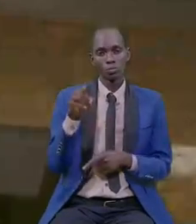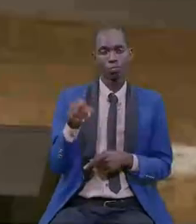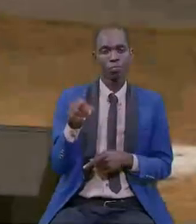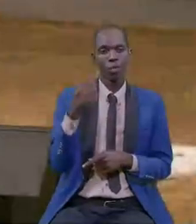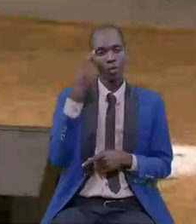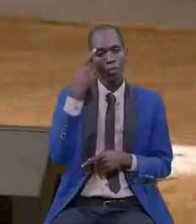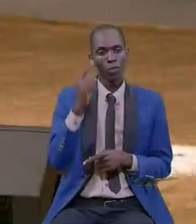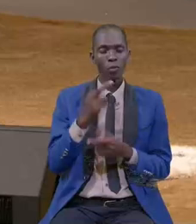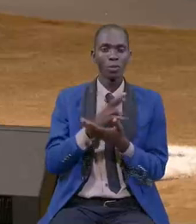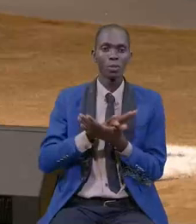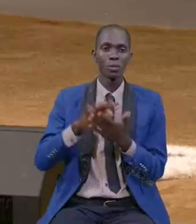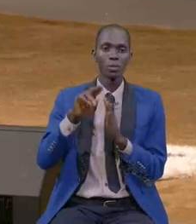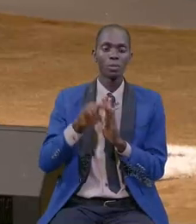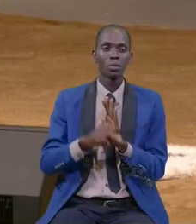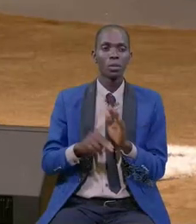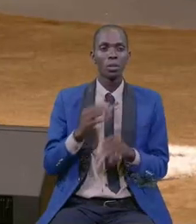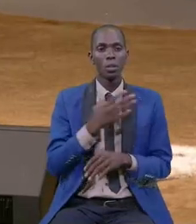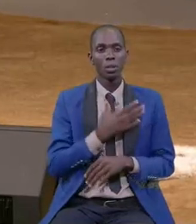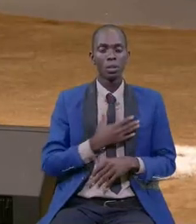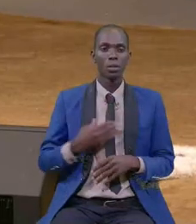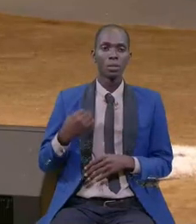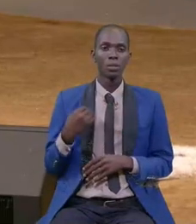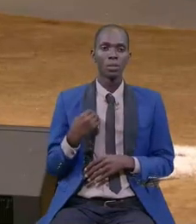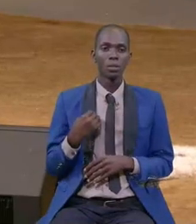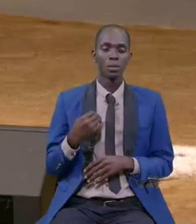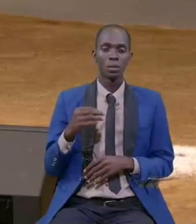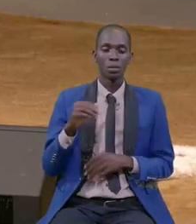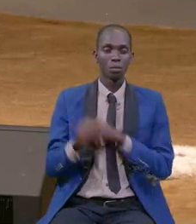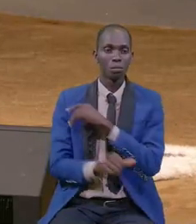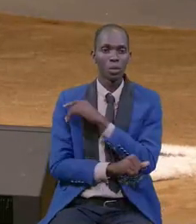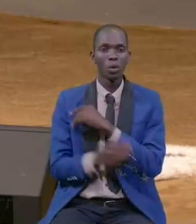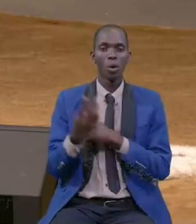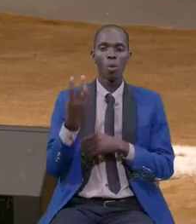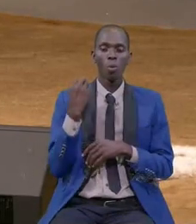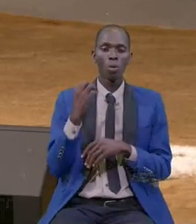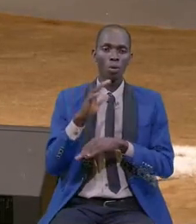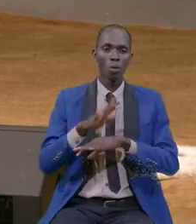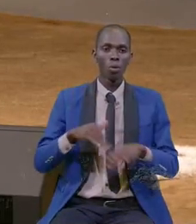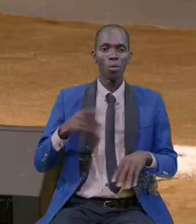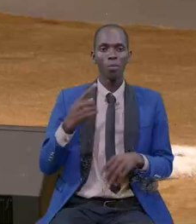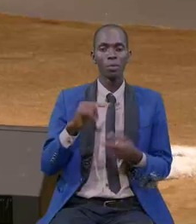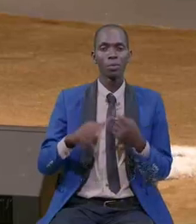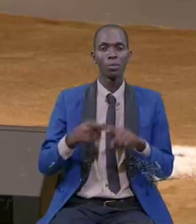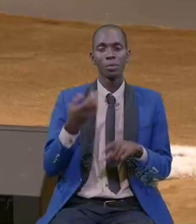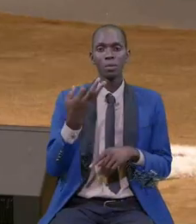justice et il fut appelé ami de Dieu